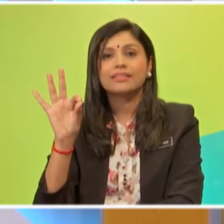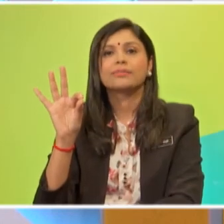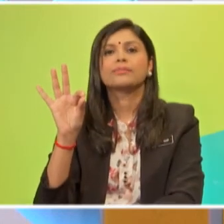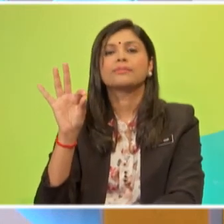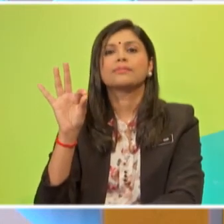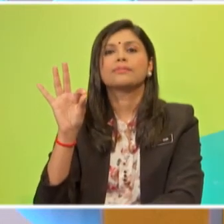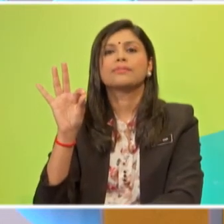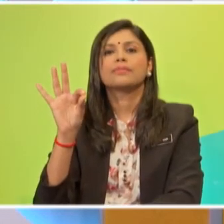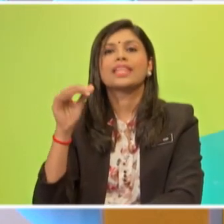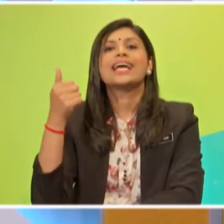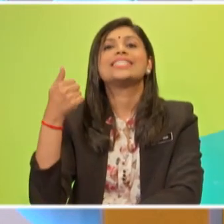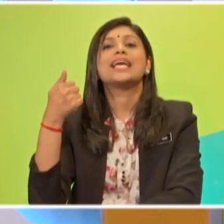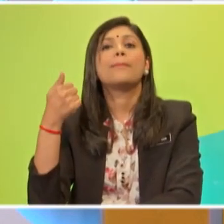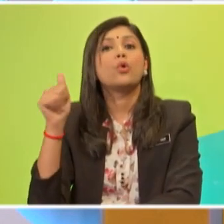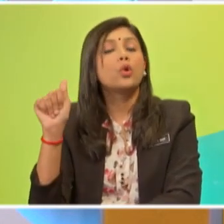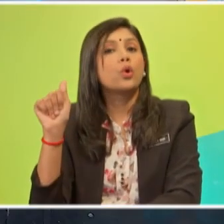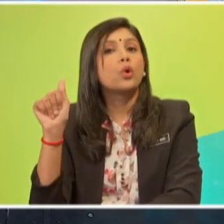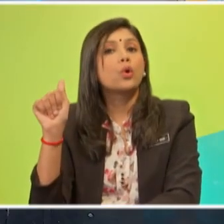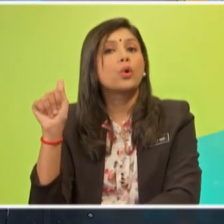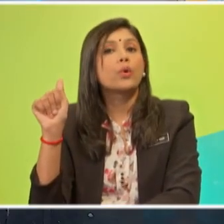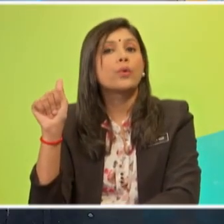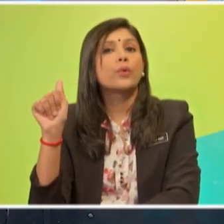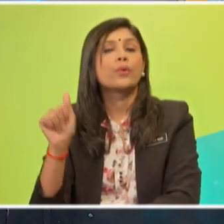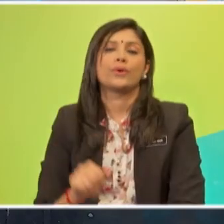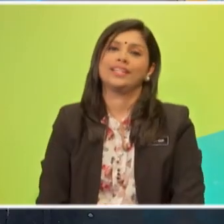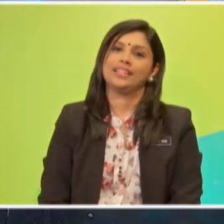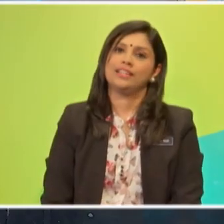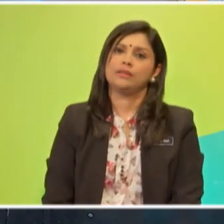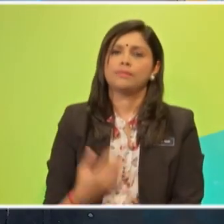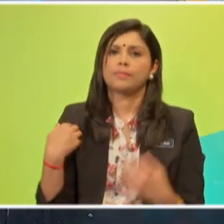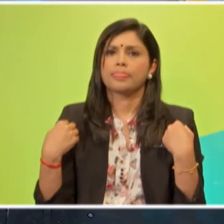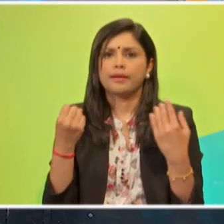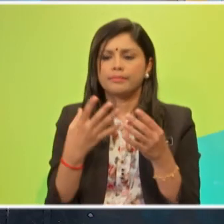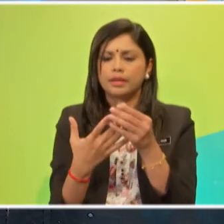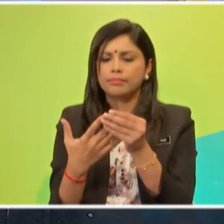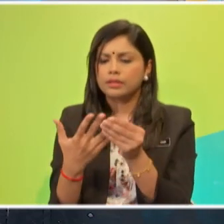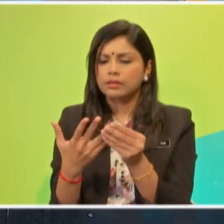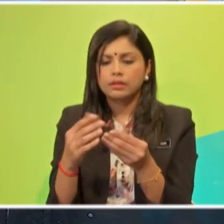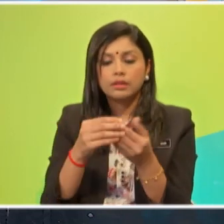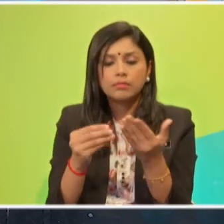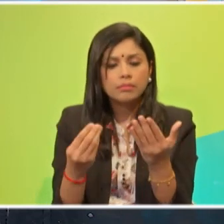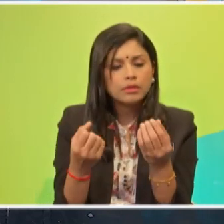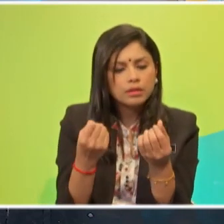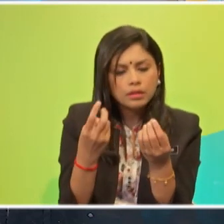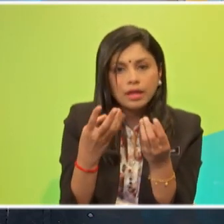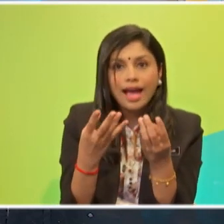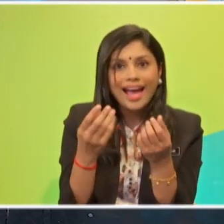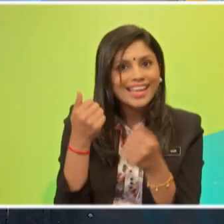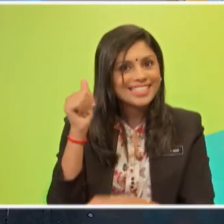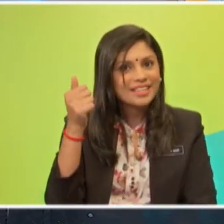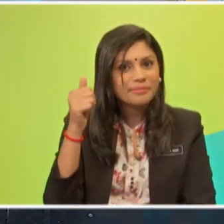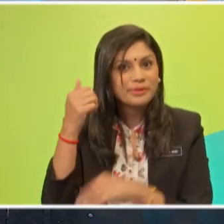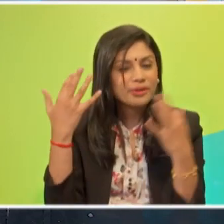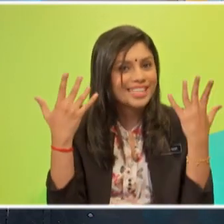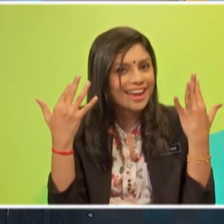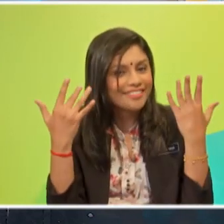Sembilan. Sepuluh. Sepuluh. Wah, kita ada berapa jari Sean? Kita ada 10 lah cikgu. Ya. Yeah.